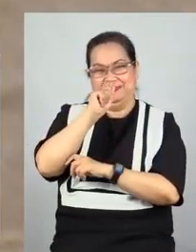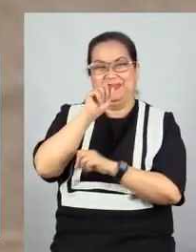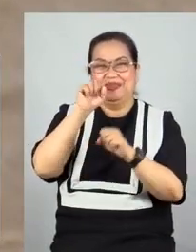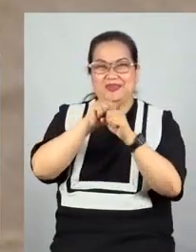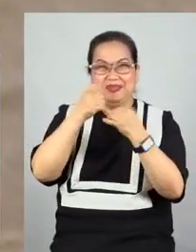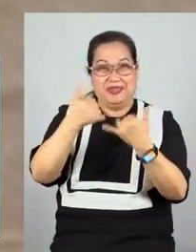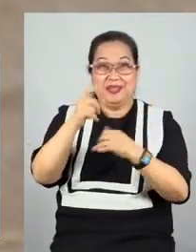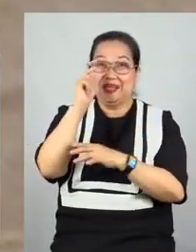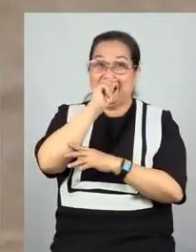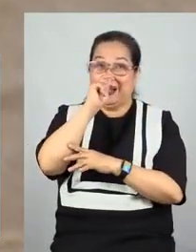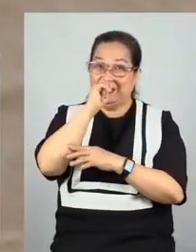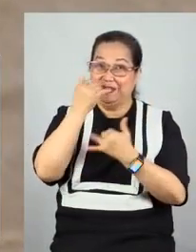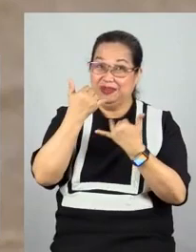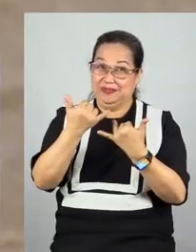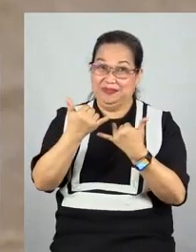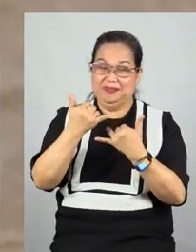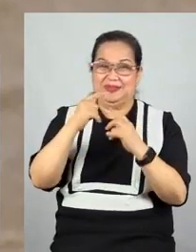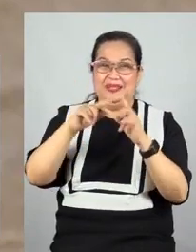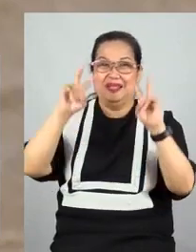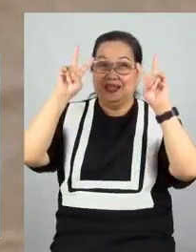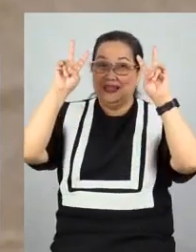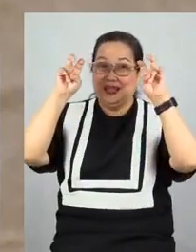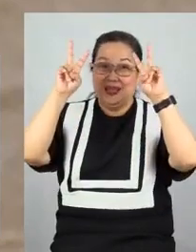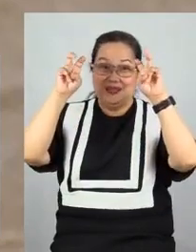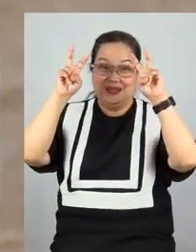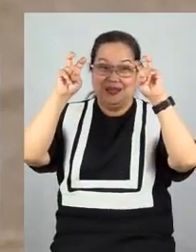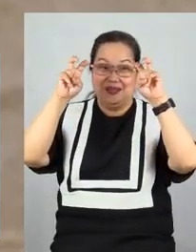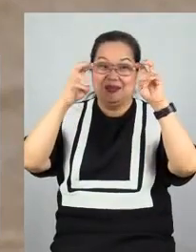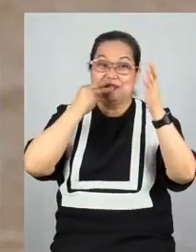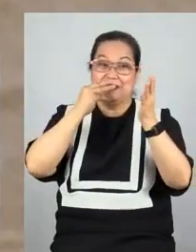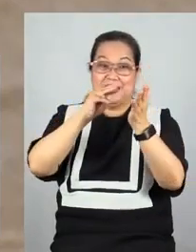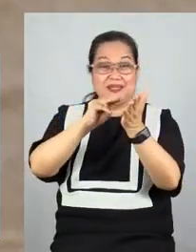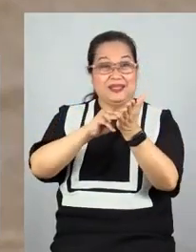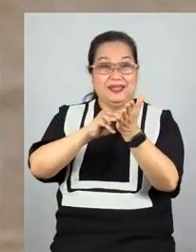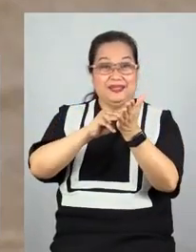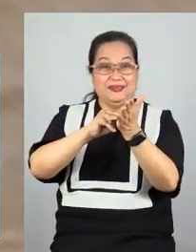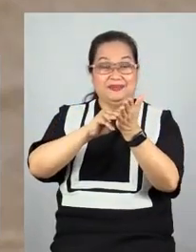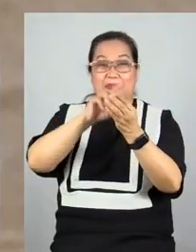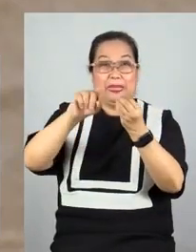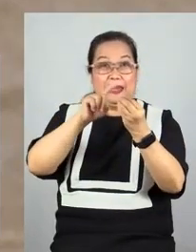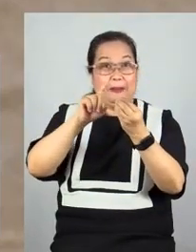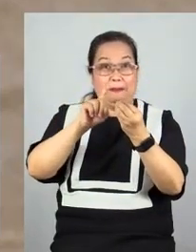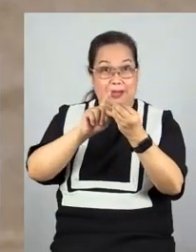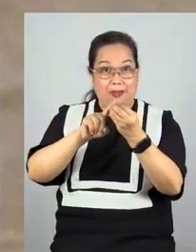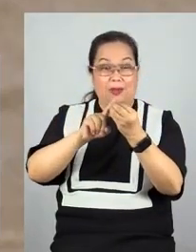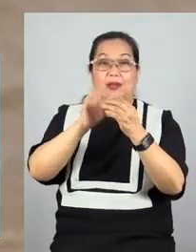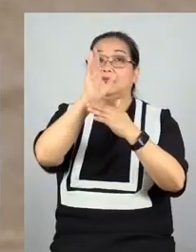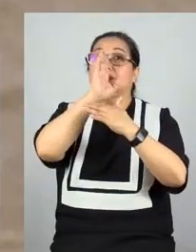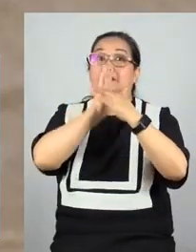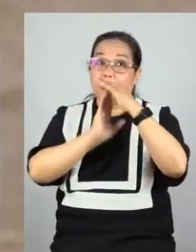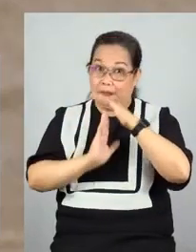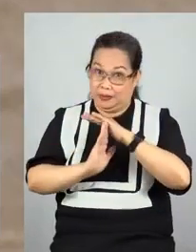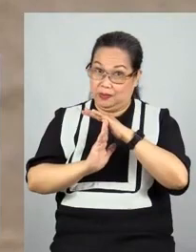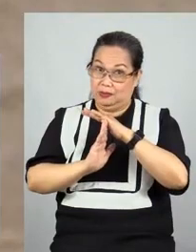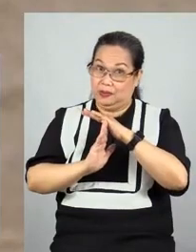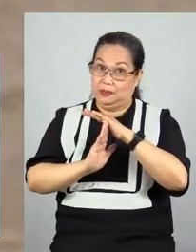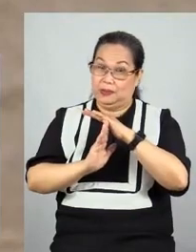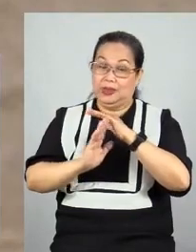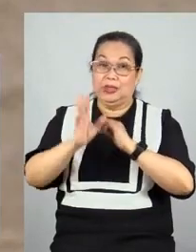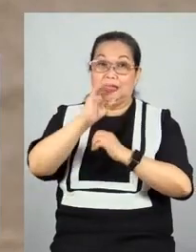sa Tagalog po, ang titulo ng ating mensahe ay ang pagpapakumbaba